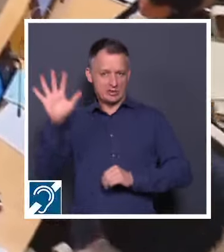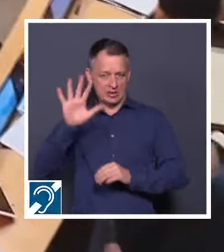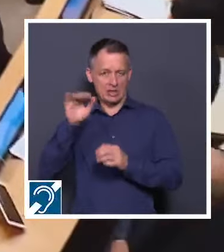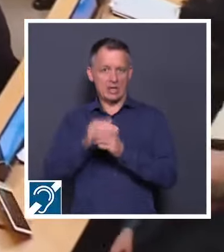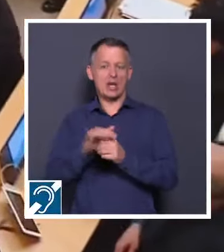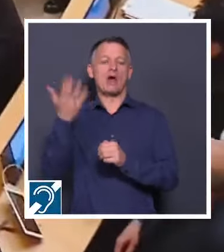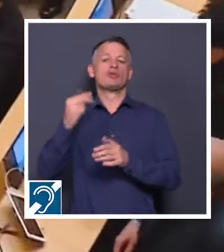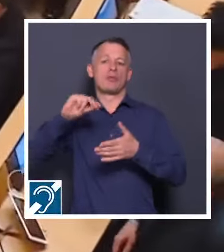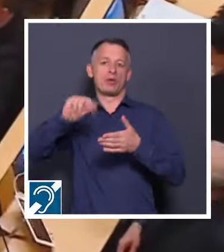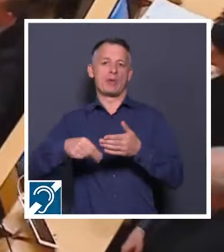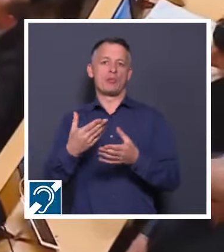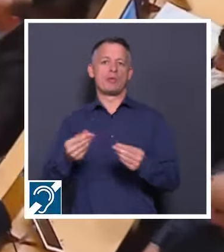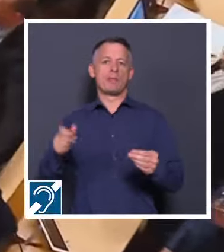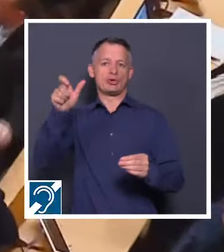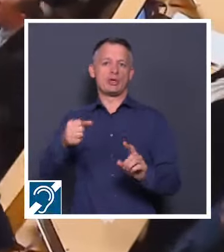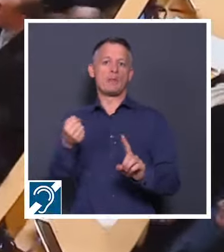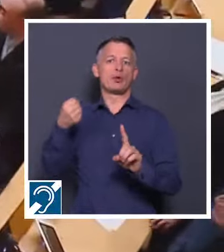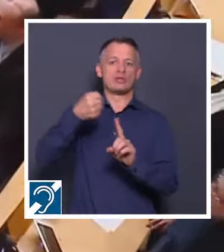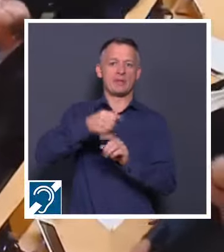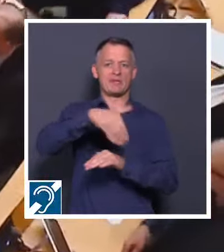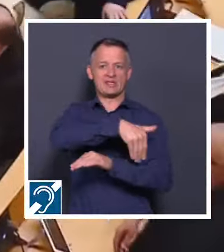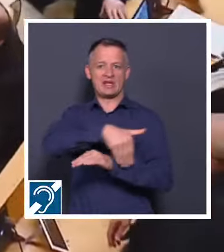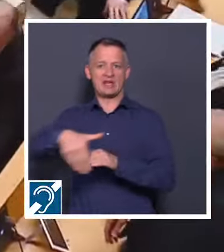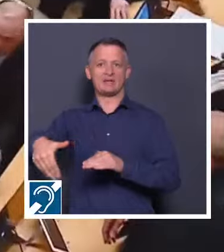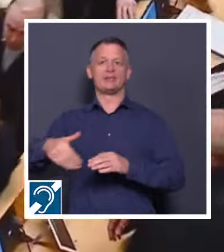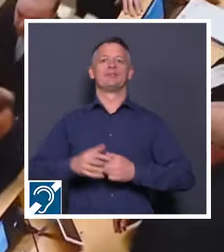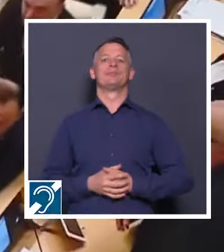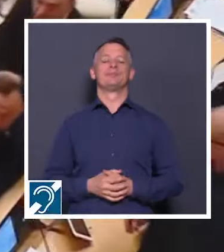oameni au protestat în stradă.